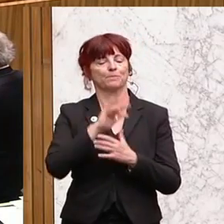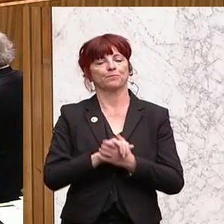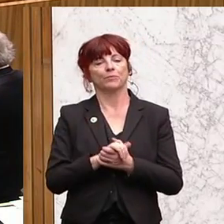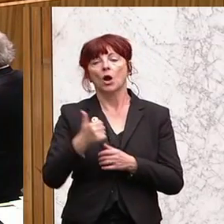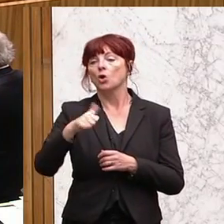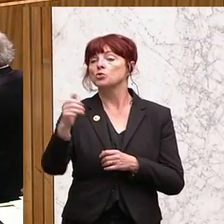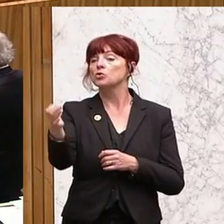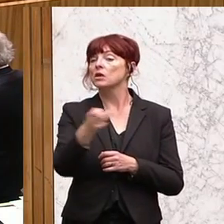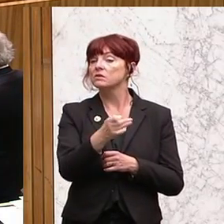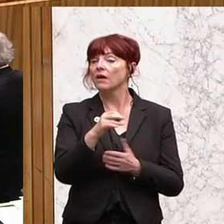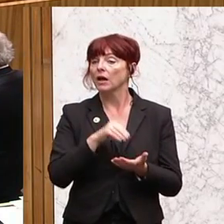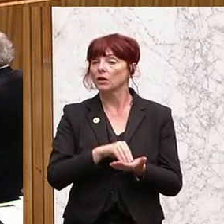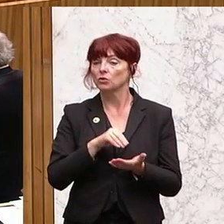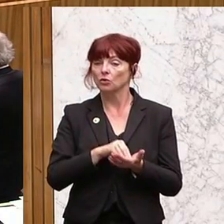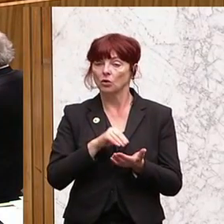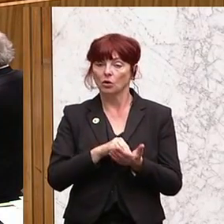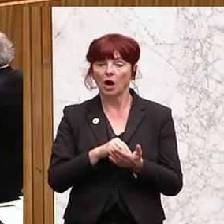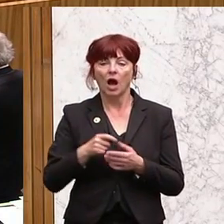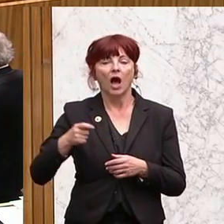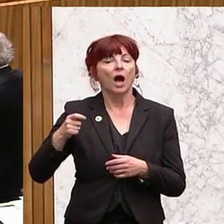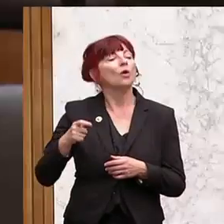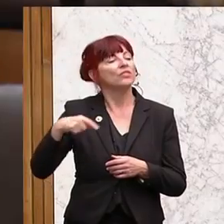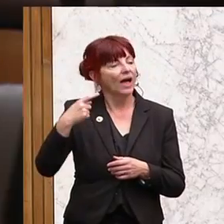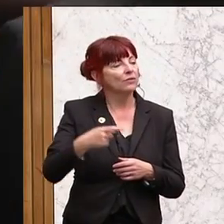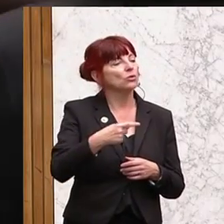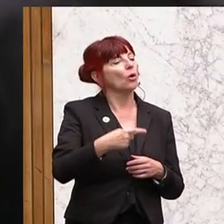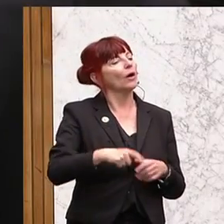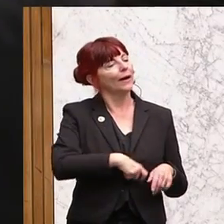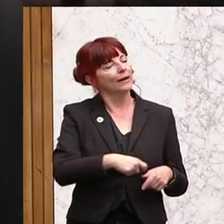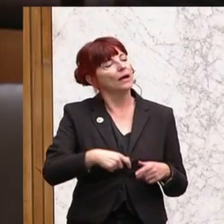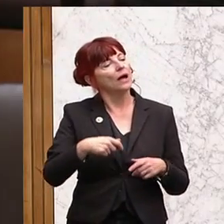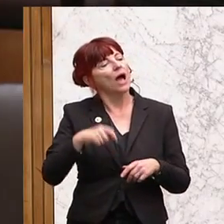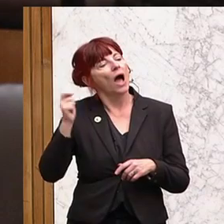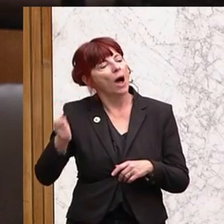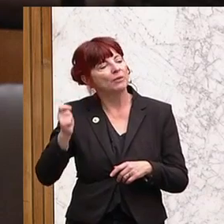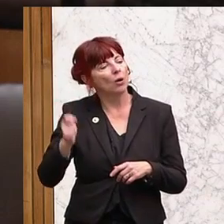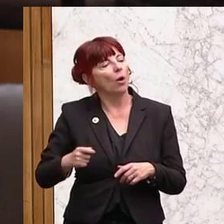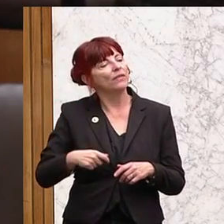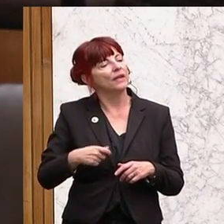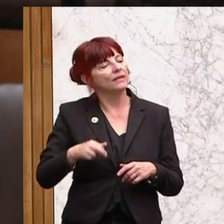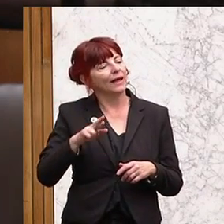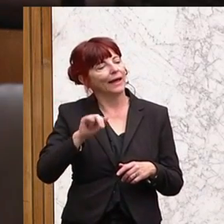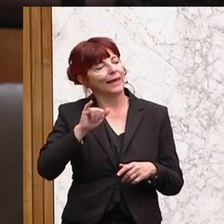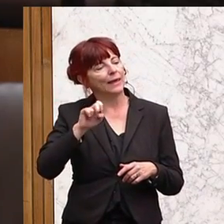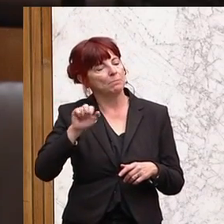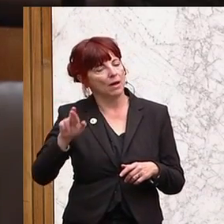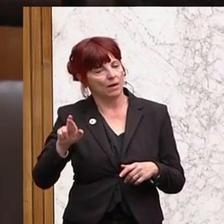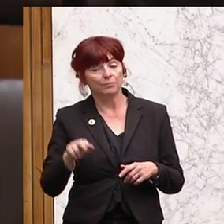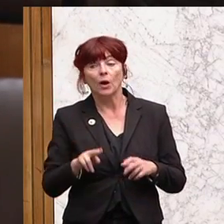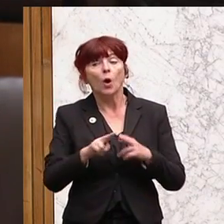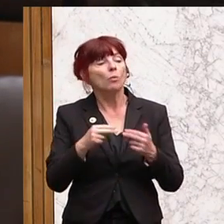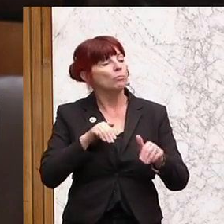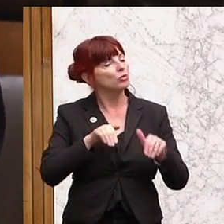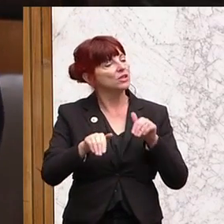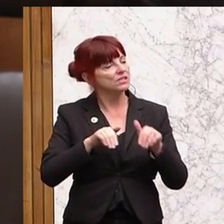dann habe ich noch die Zusatzfrage vom Herrn Abgeordneten rimer bitte her abgeordneterident Herr Bundesminister Österreich